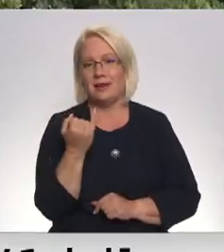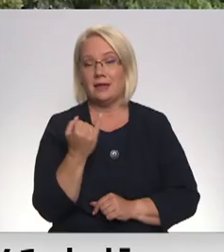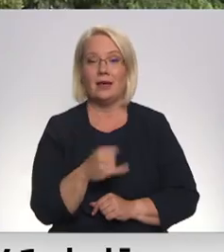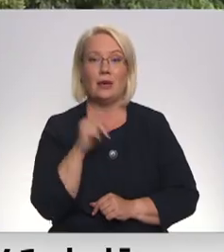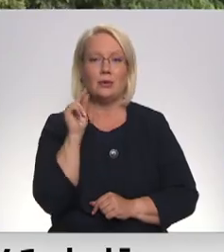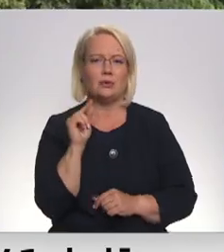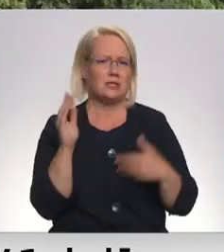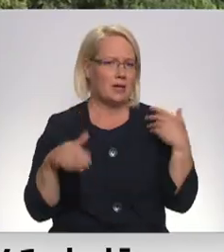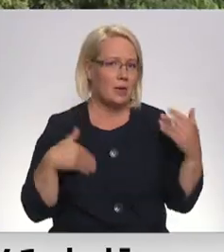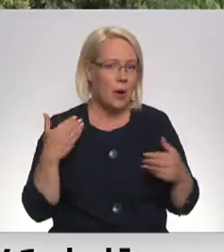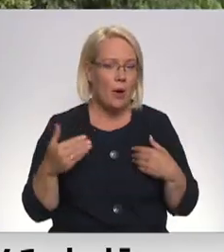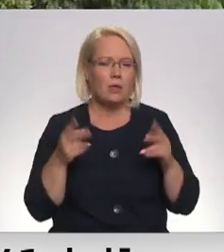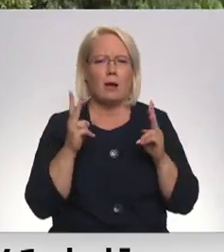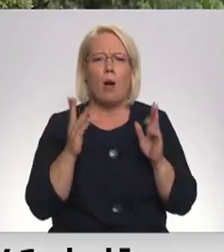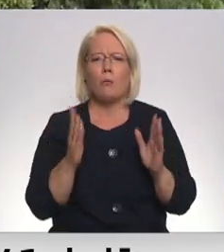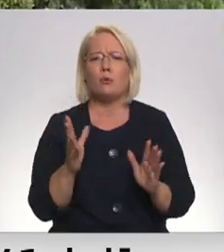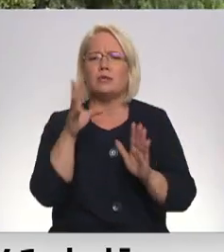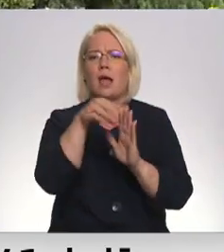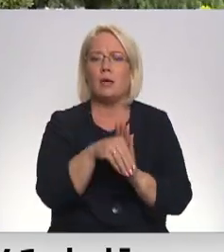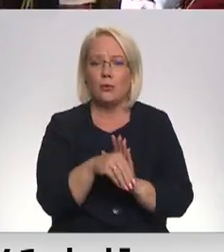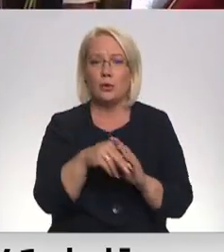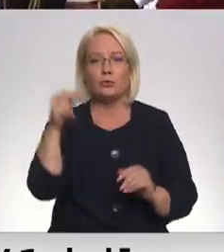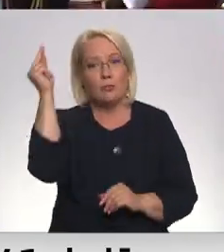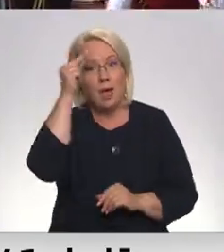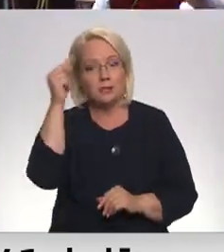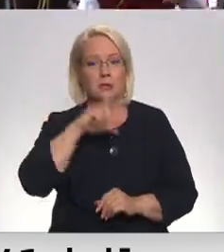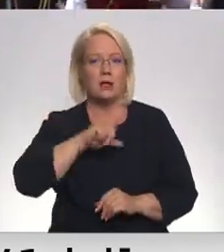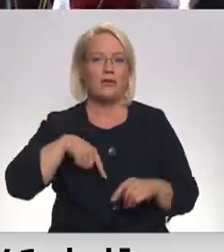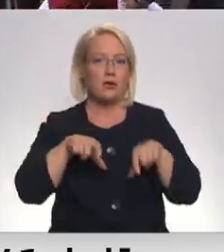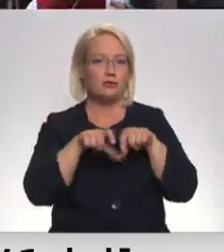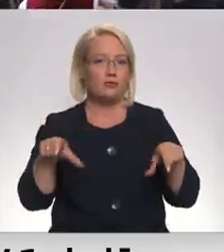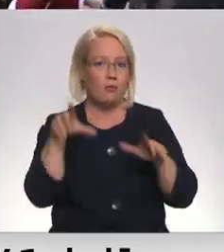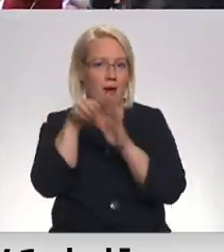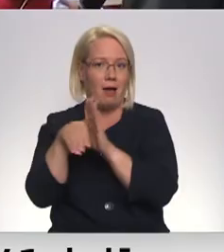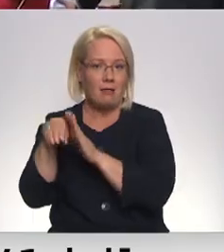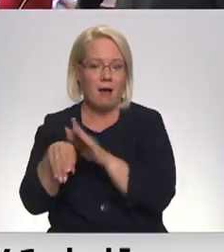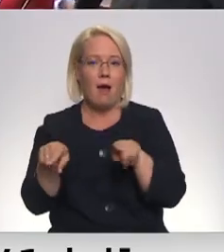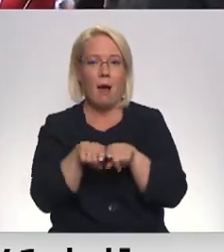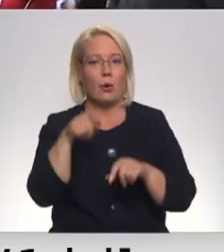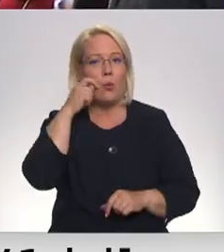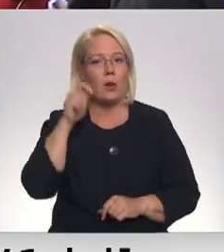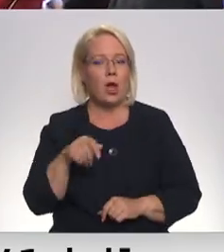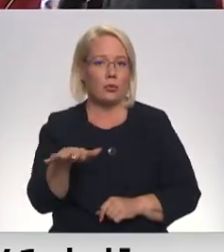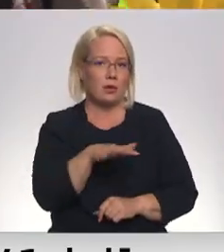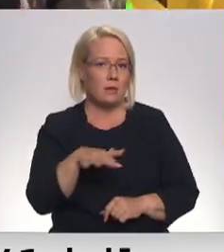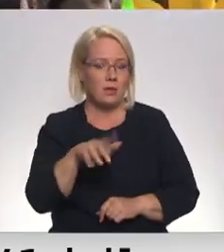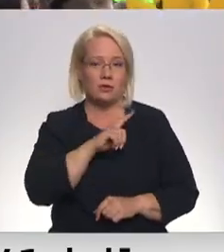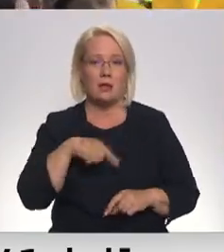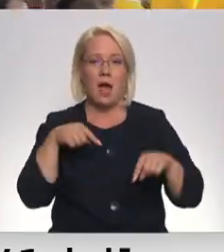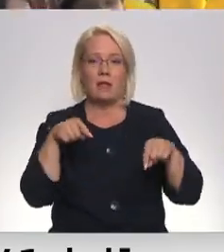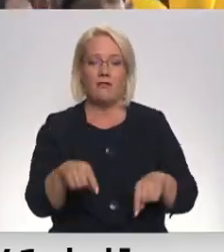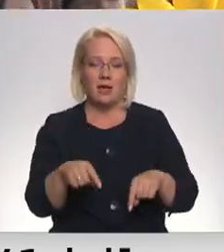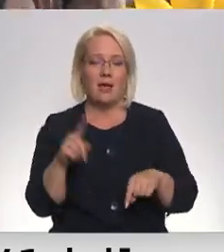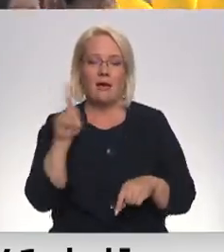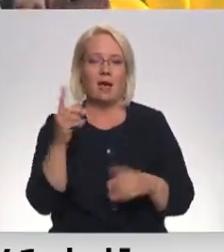Nedaudz satraukti par to, kā būs iekļauties un mācīties latviešu skolās, ir arī ukraiņu ģimenēs, kuras Latvijā radušas